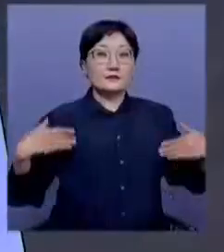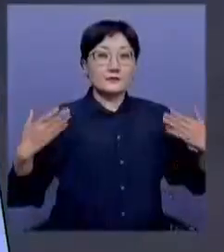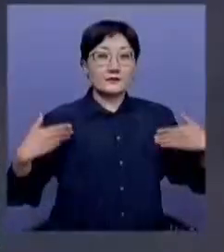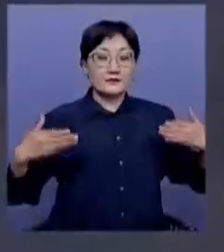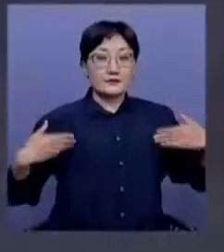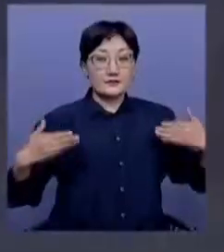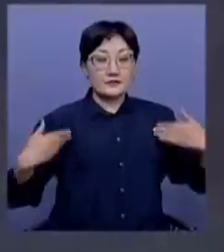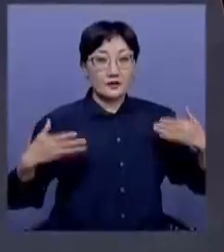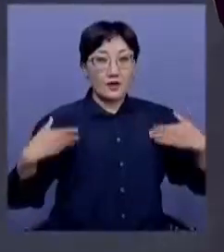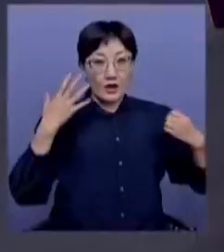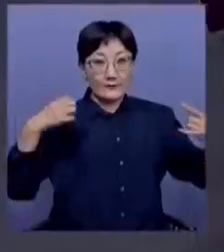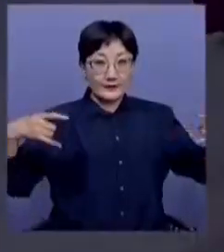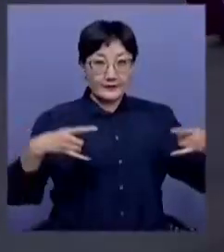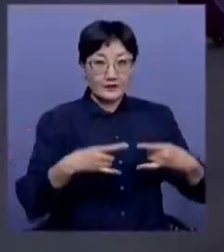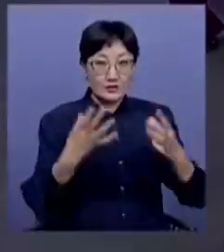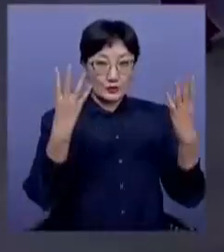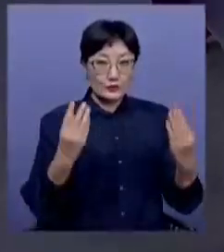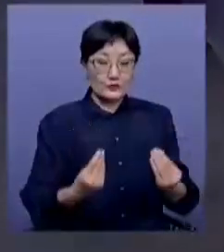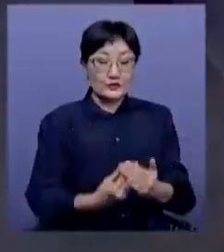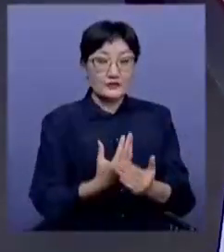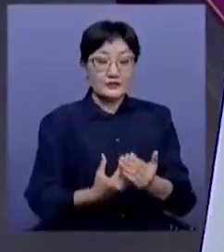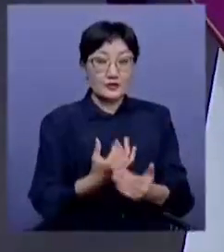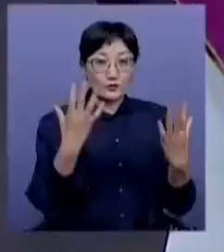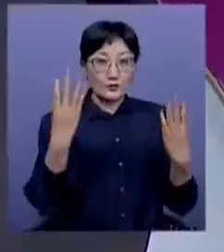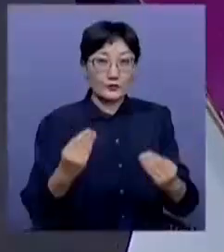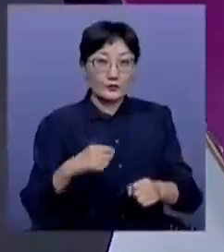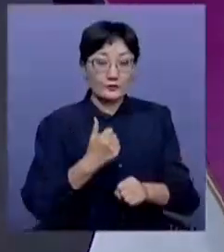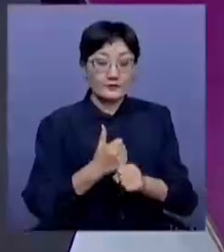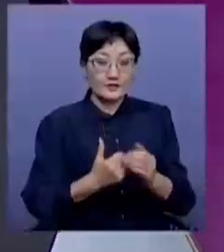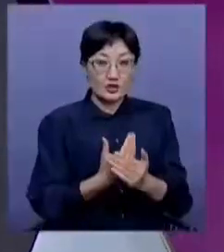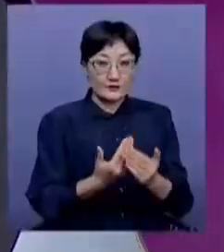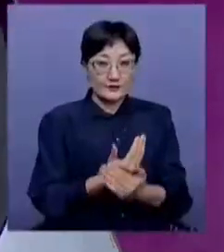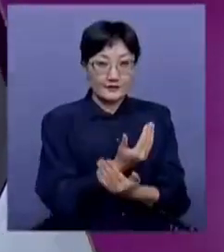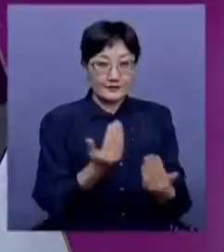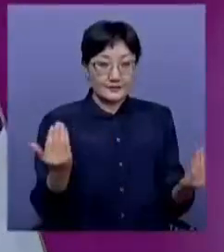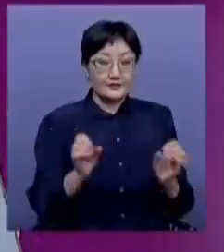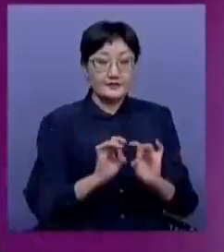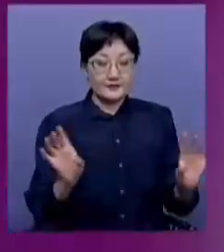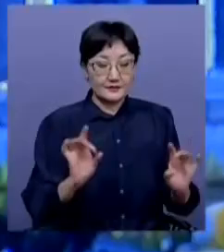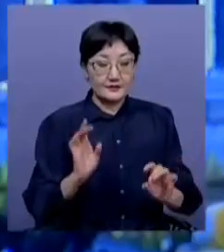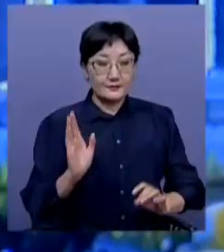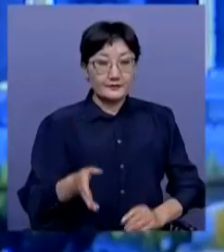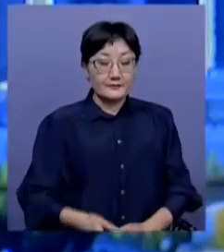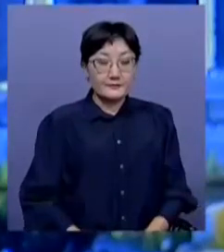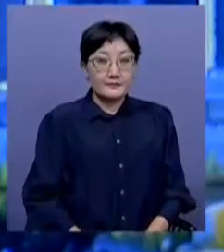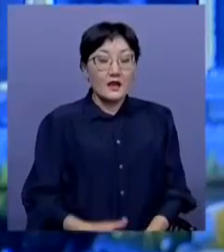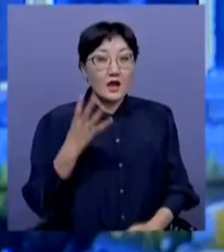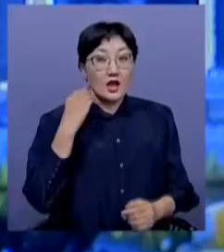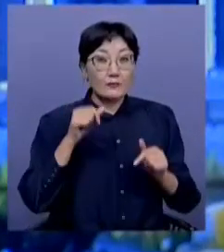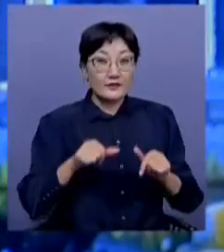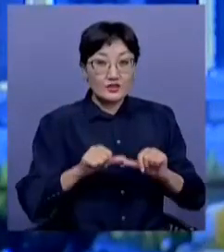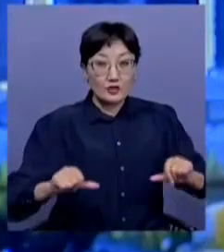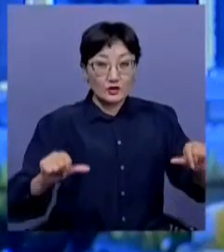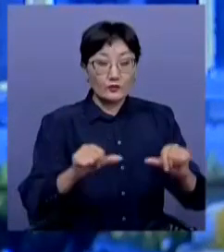Армысыздар, Алматы арнасының эфирінде күндізгі жаңалықтар студияда Сая Меңдеке және әріптесім Бұлбұл Қалнұрғызы. Алматыда